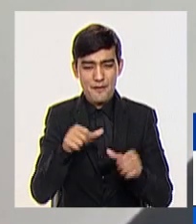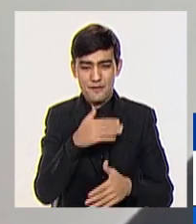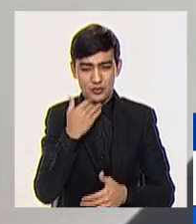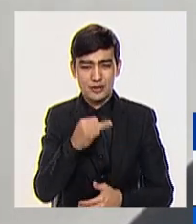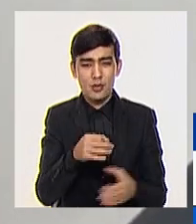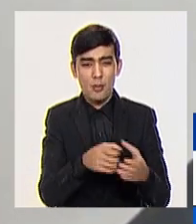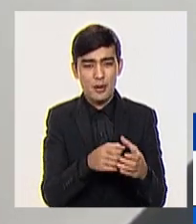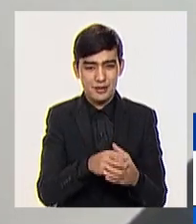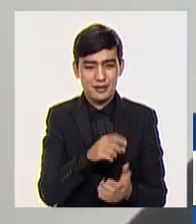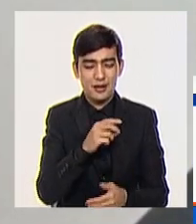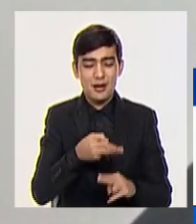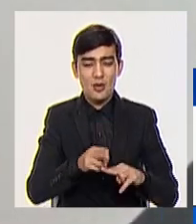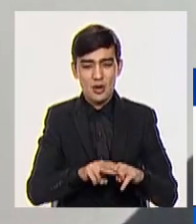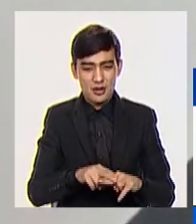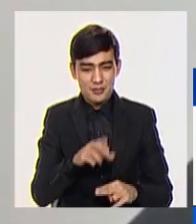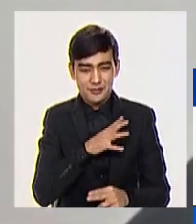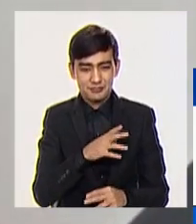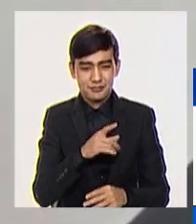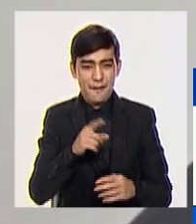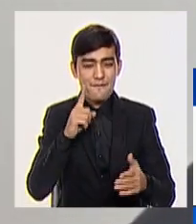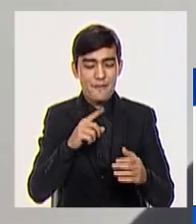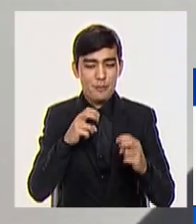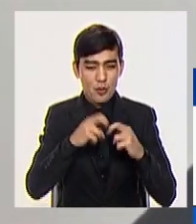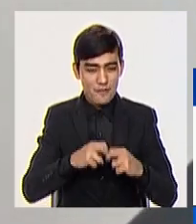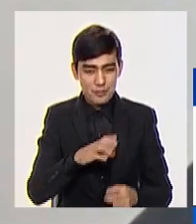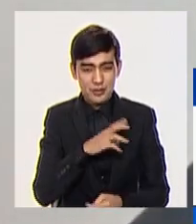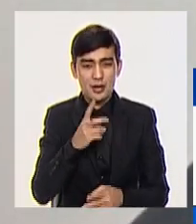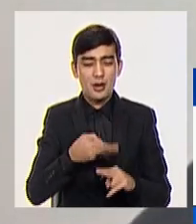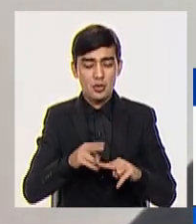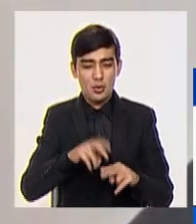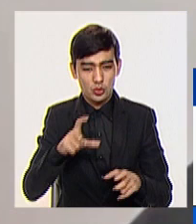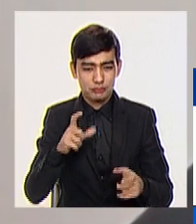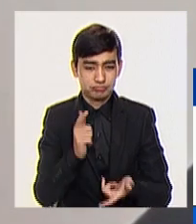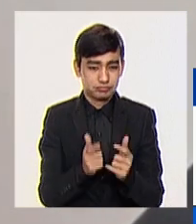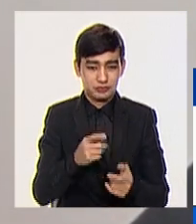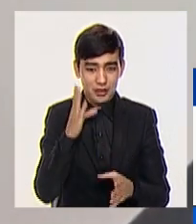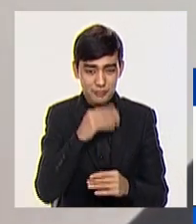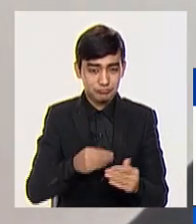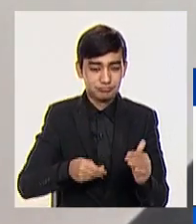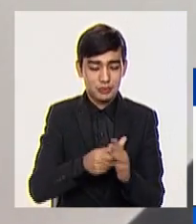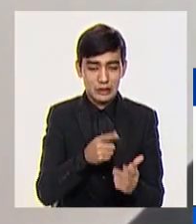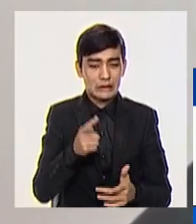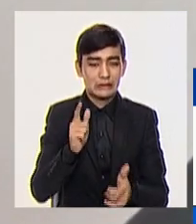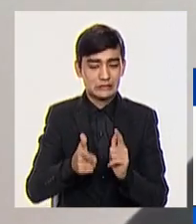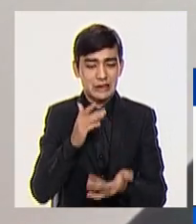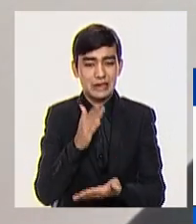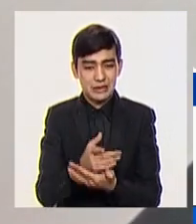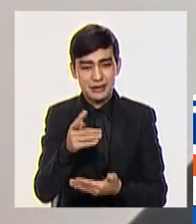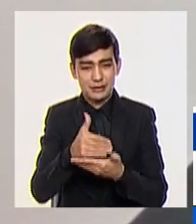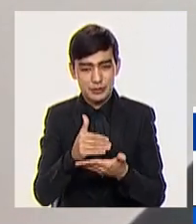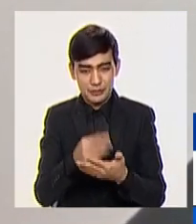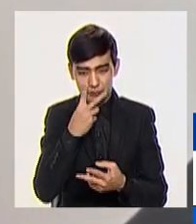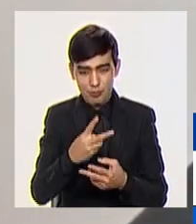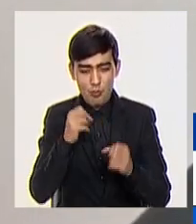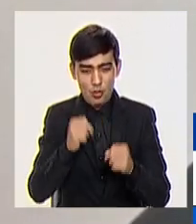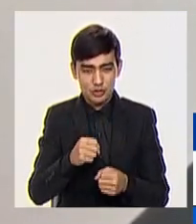Компании, в которые проверены и в которые граждане могут действительно вкладывать средства, они есть. И их список можно